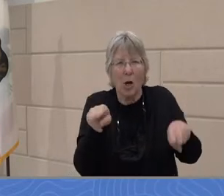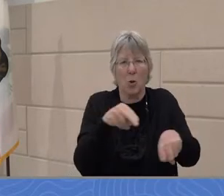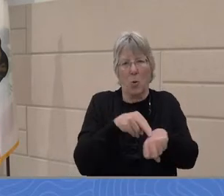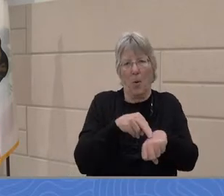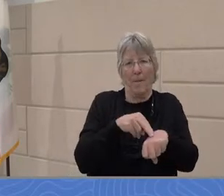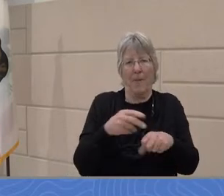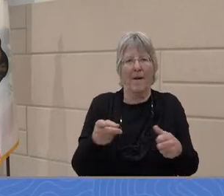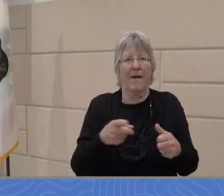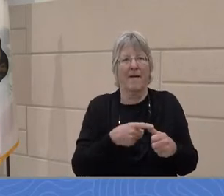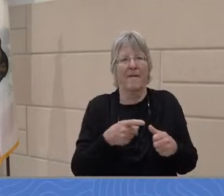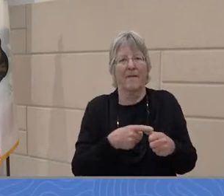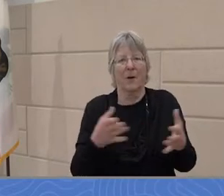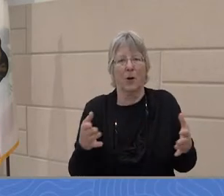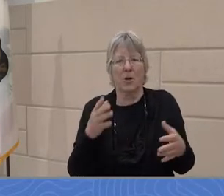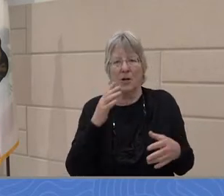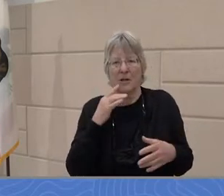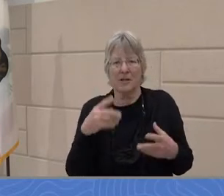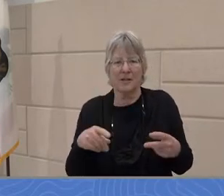យើង